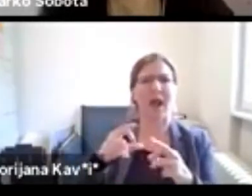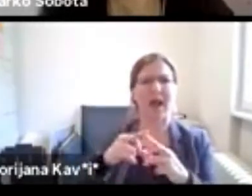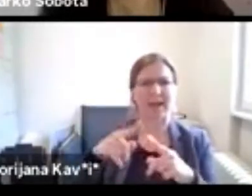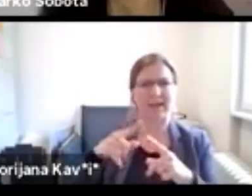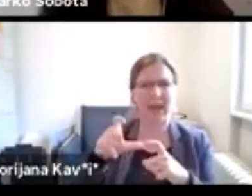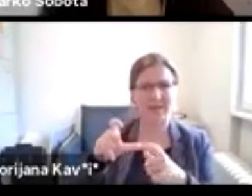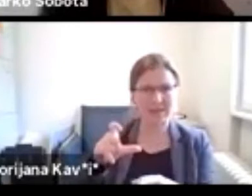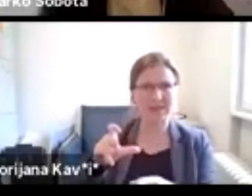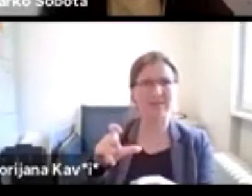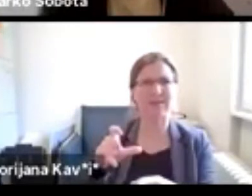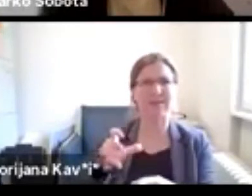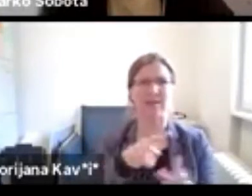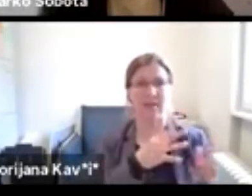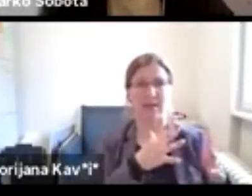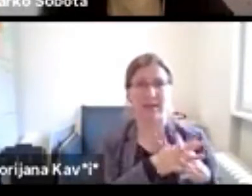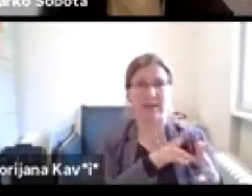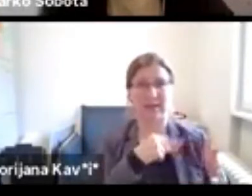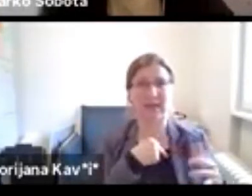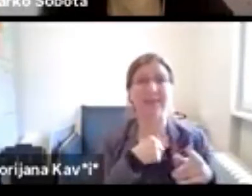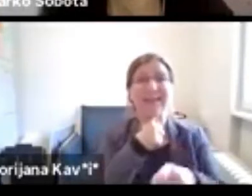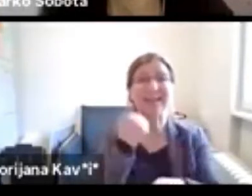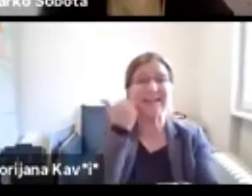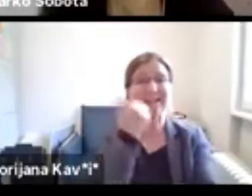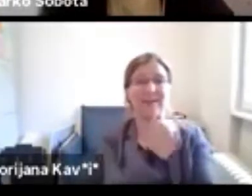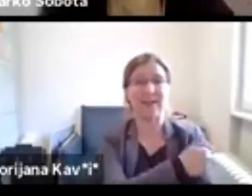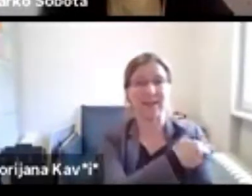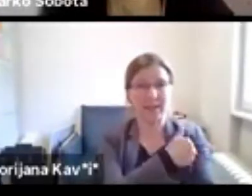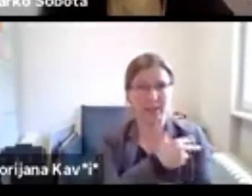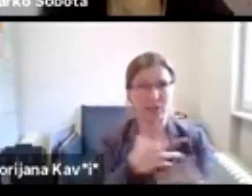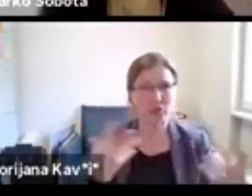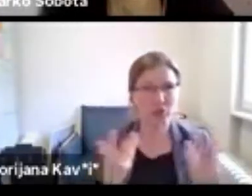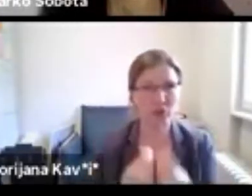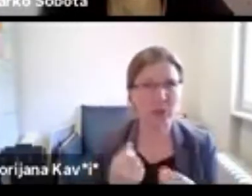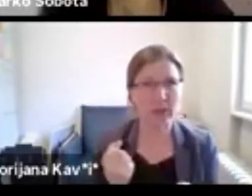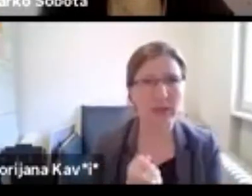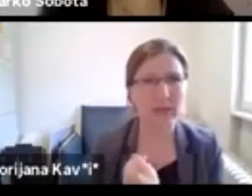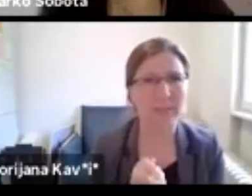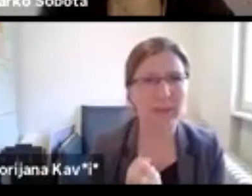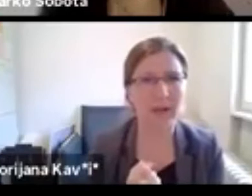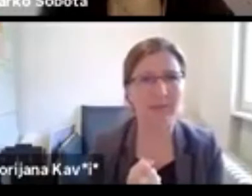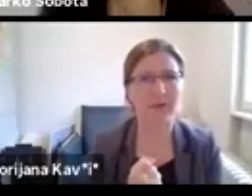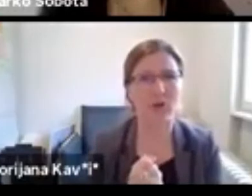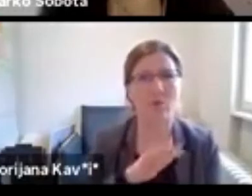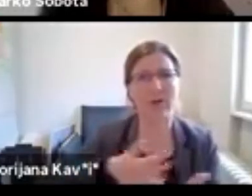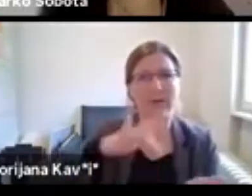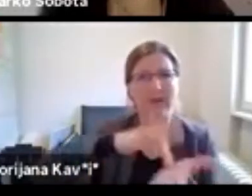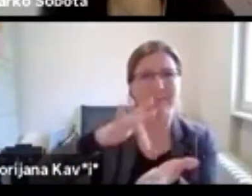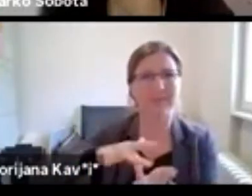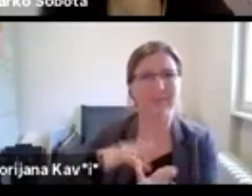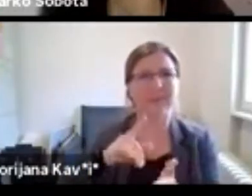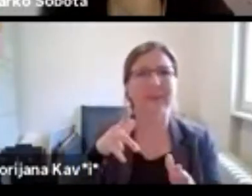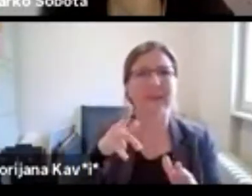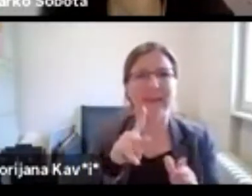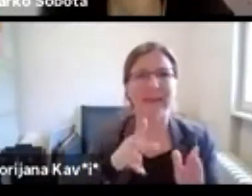Zagrebačke nadbiskupije i sa Crvenim križom, da su bili dostavljeni interventni paketi koji su sadržavali